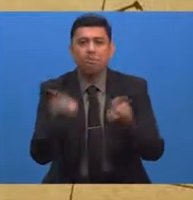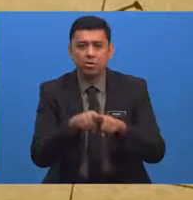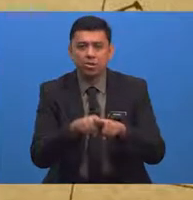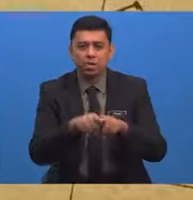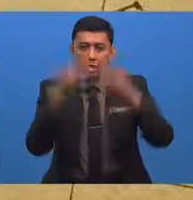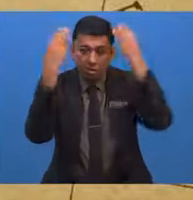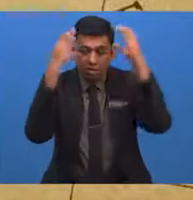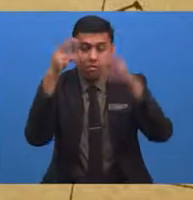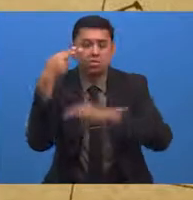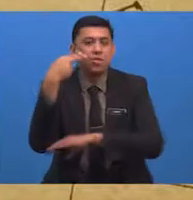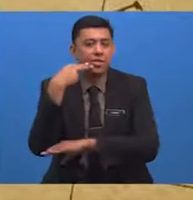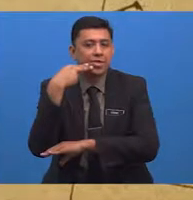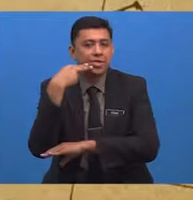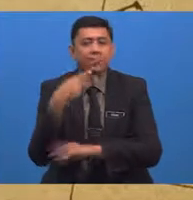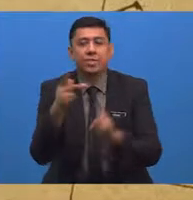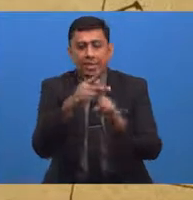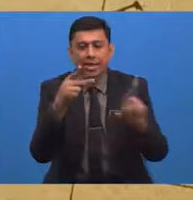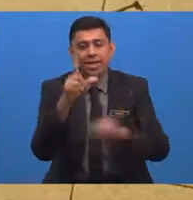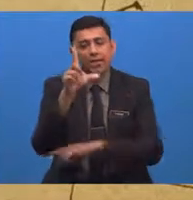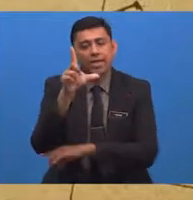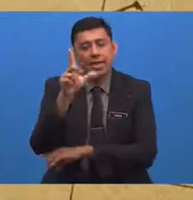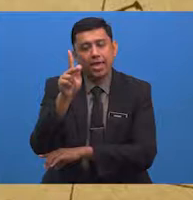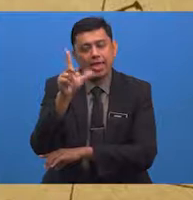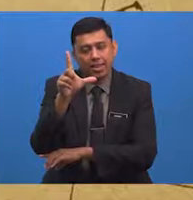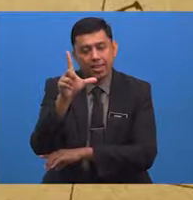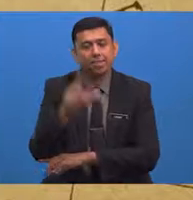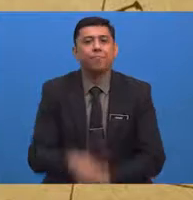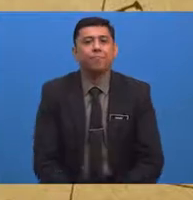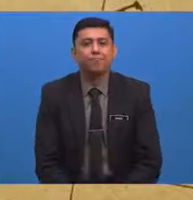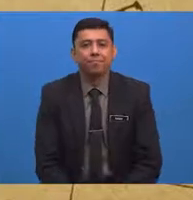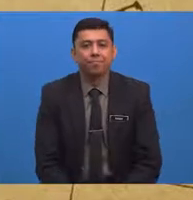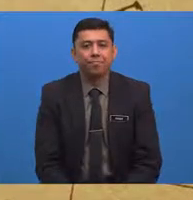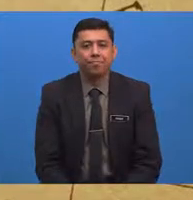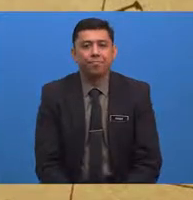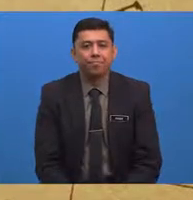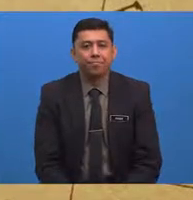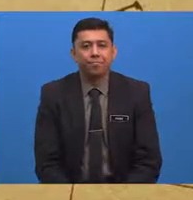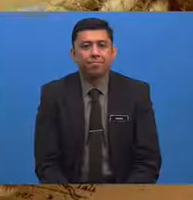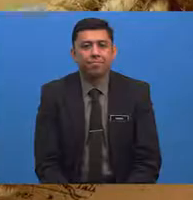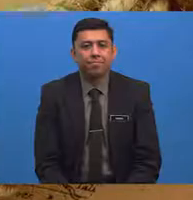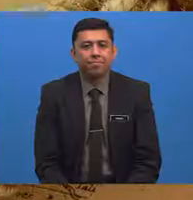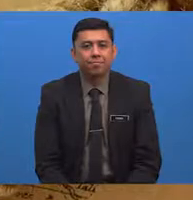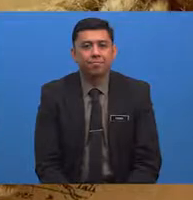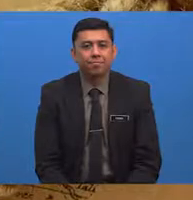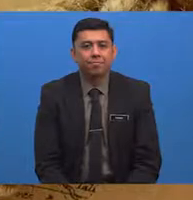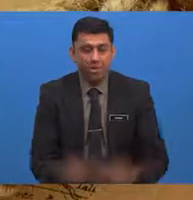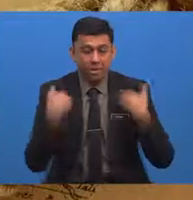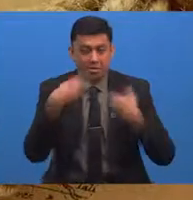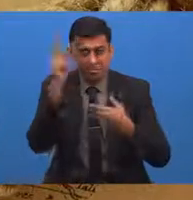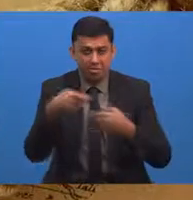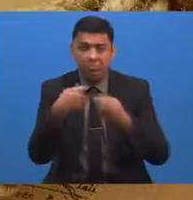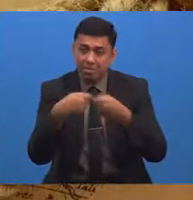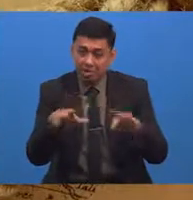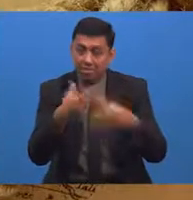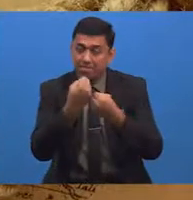Cikgu Nur Hayati binti Muhammad Razan dari Sekolah Menengah Kebangsaan Puteri Ampang, Kuala Lumpur. Adakah murid-murid telah